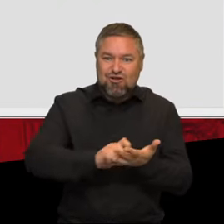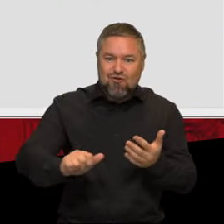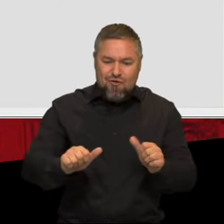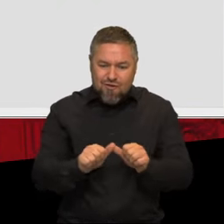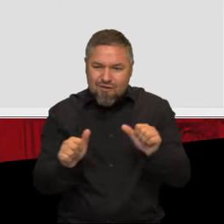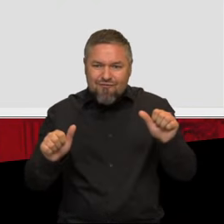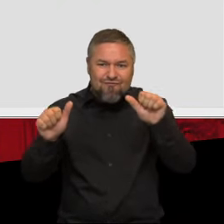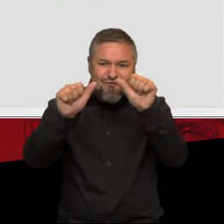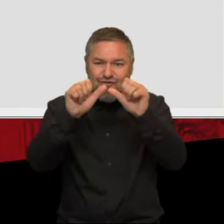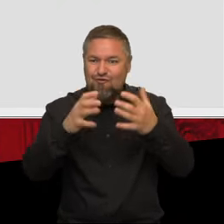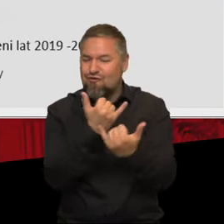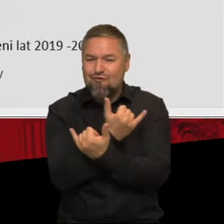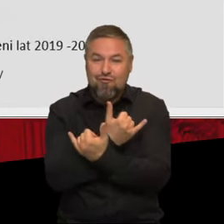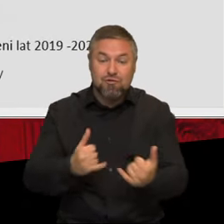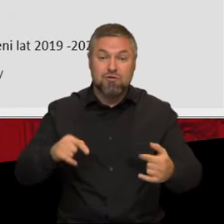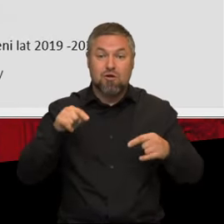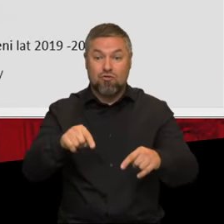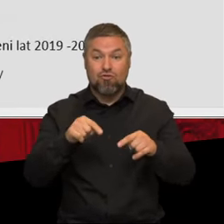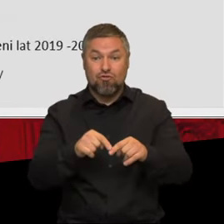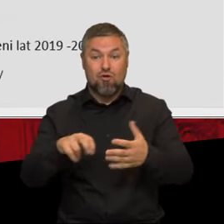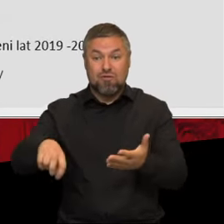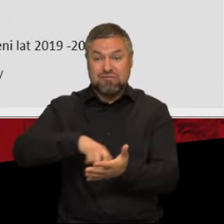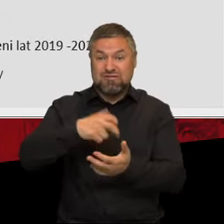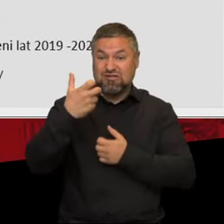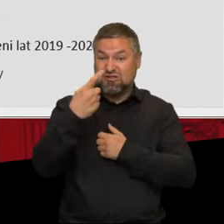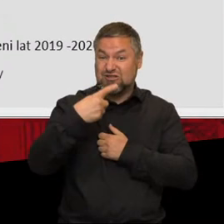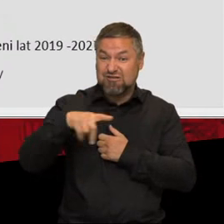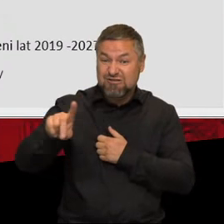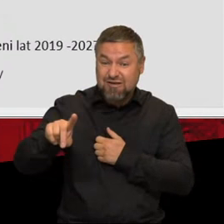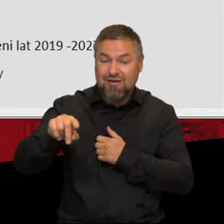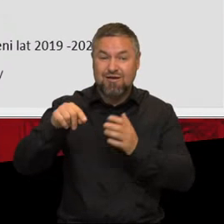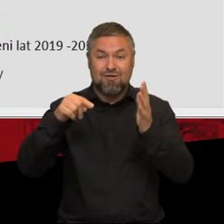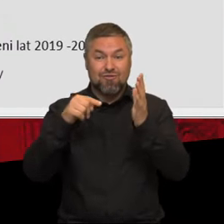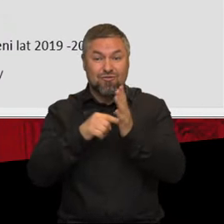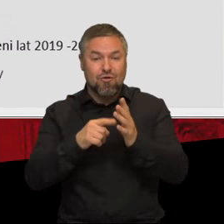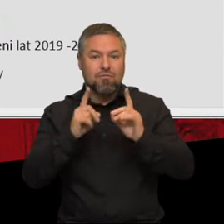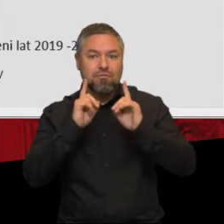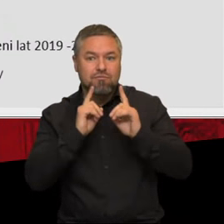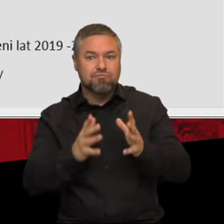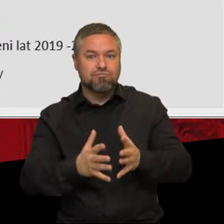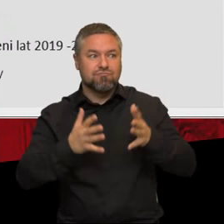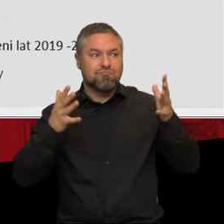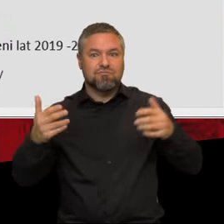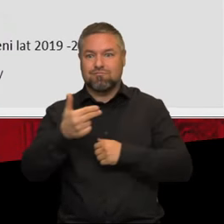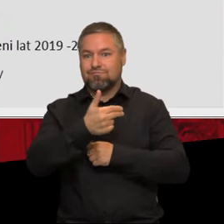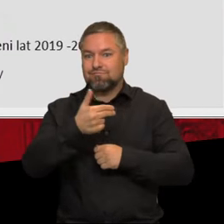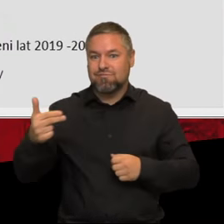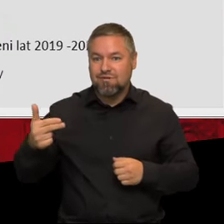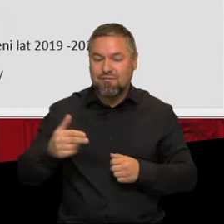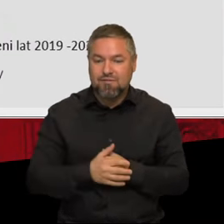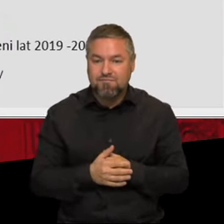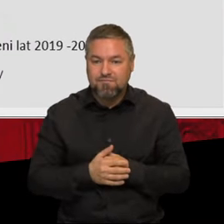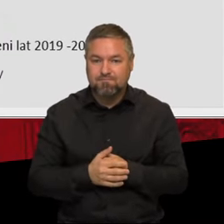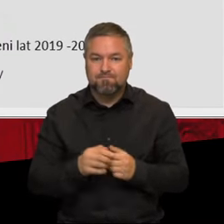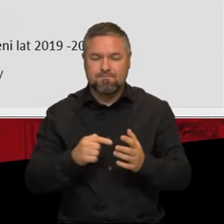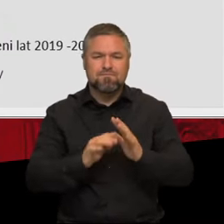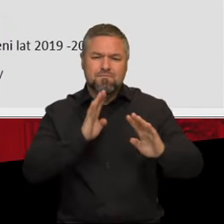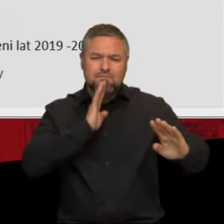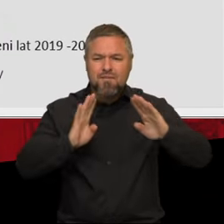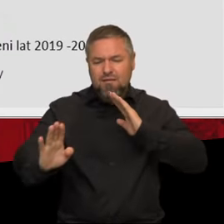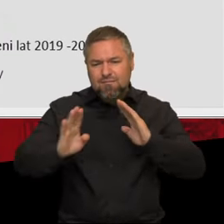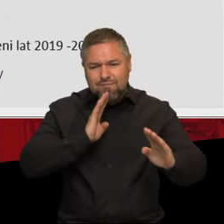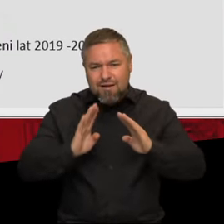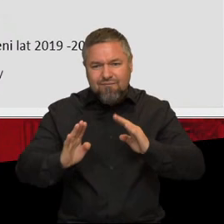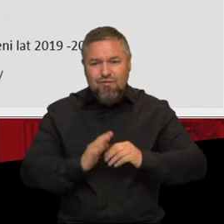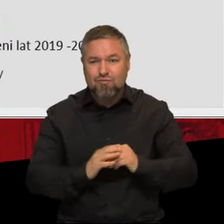figurek. Jak widzicie, zastosowanie druku 3D to niezmiernie szeroka dziedzina, która